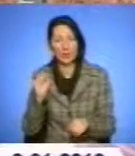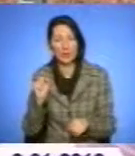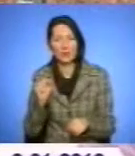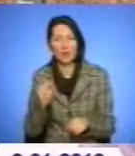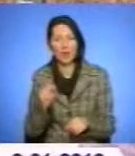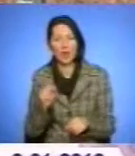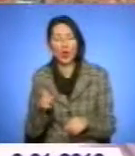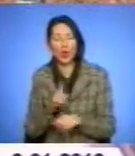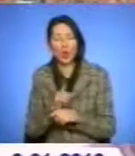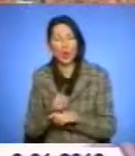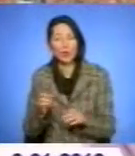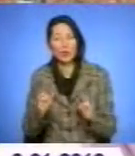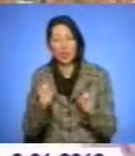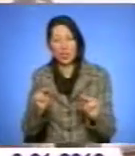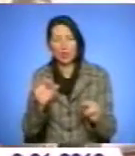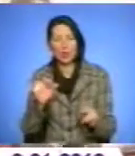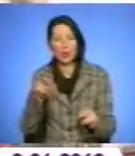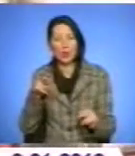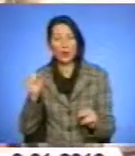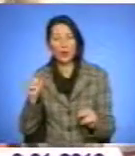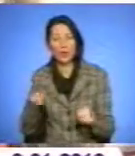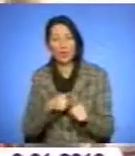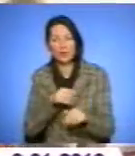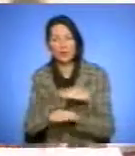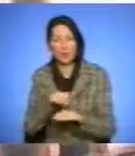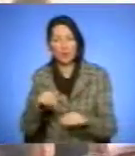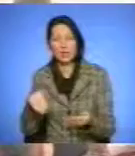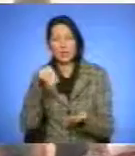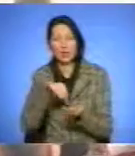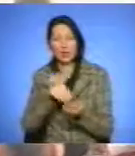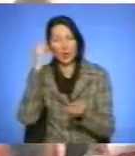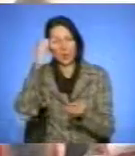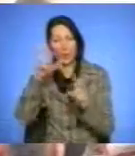на честь Омеляна Польового названа вулиця та встановлена